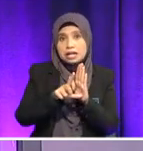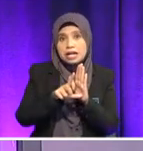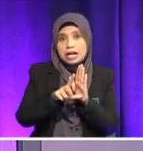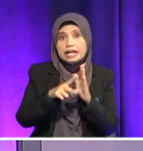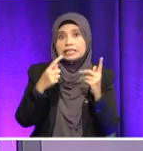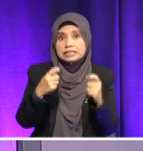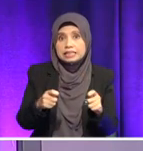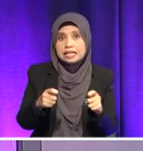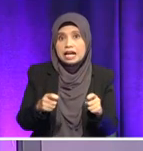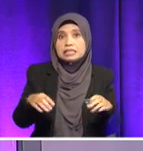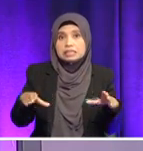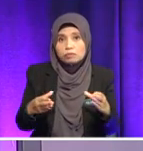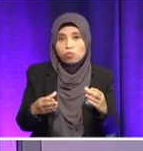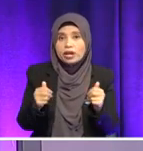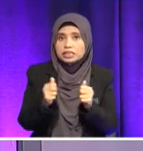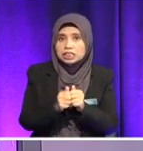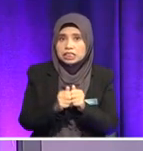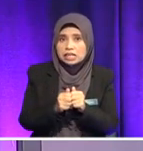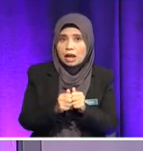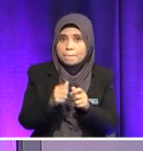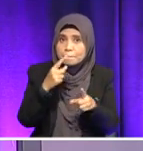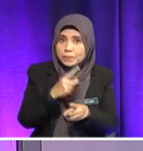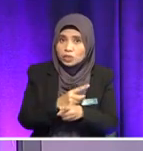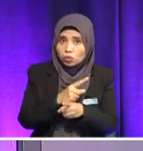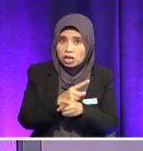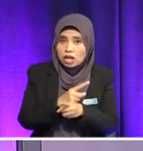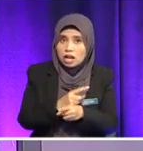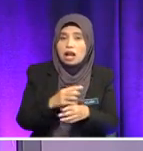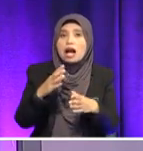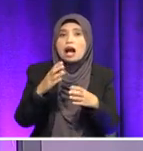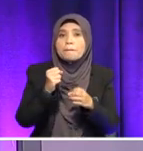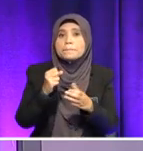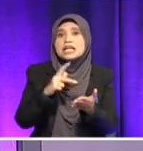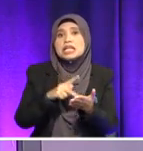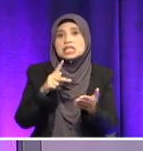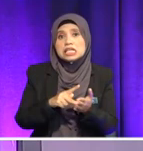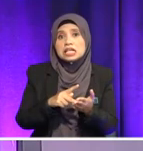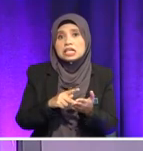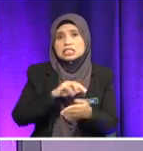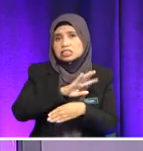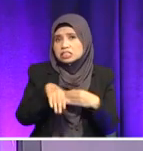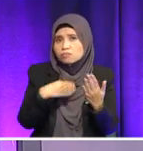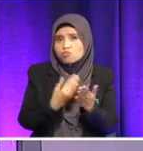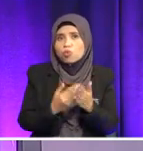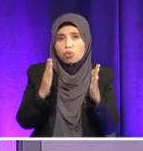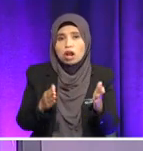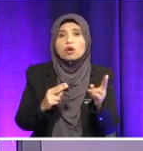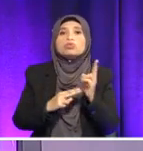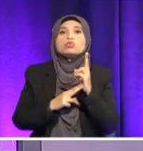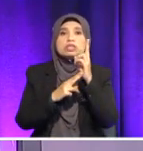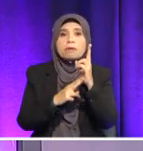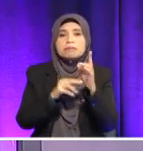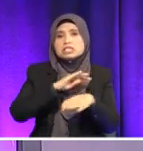telah dibina dengan teliti dengan mengambil kiri pandangan daripada semua pihak dengan mengutamakan